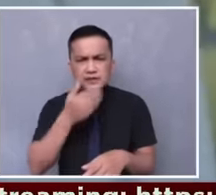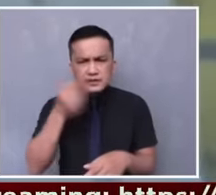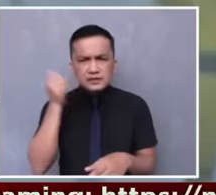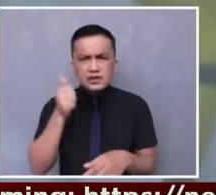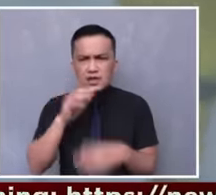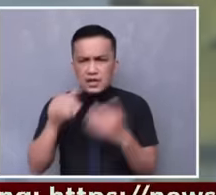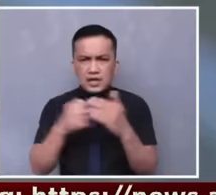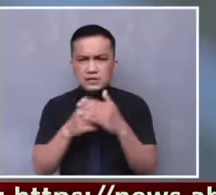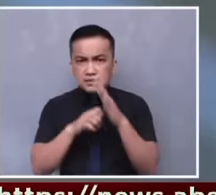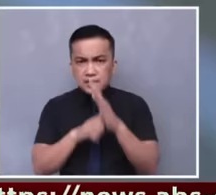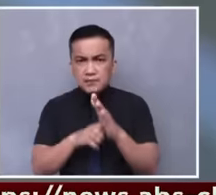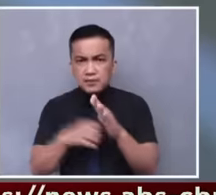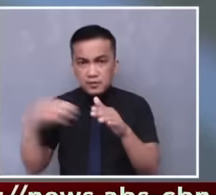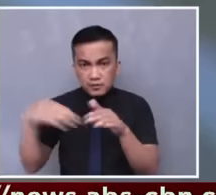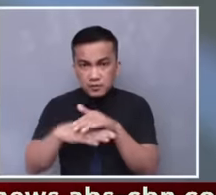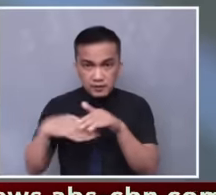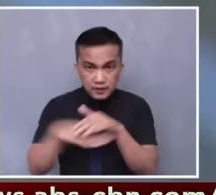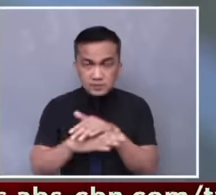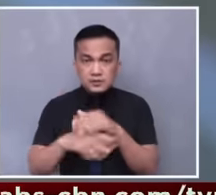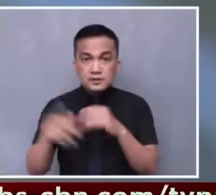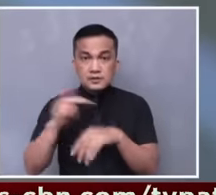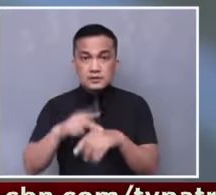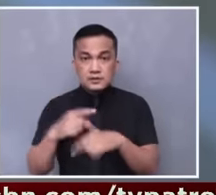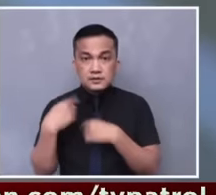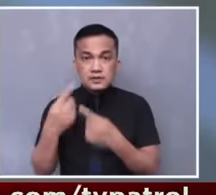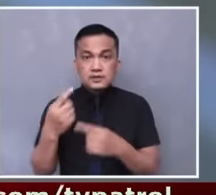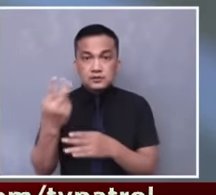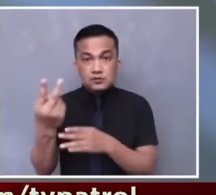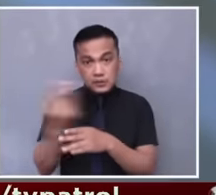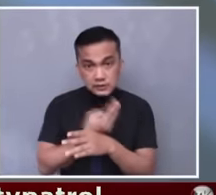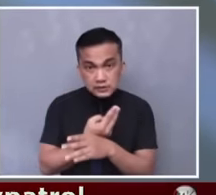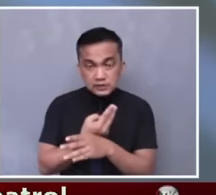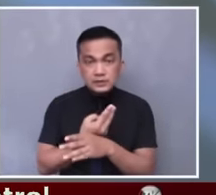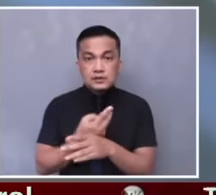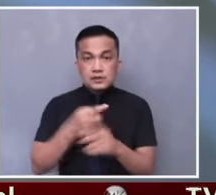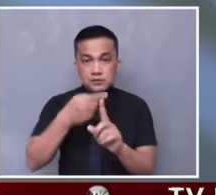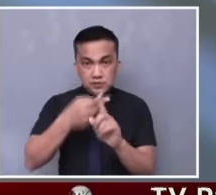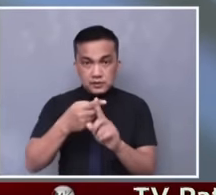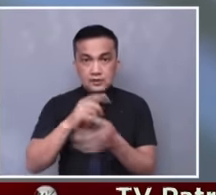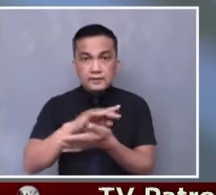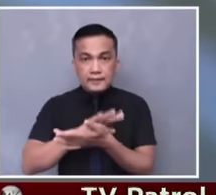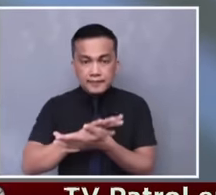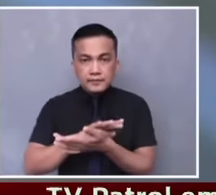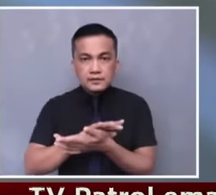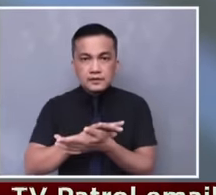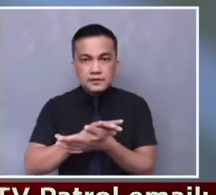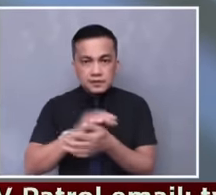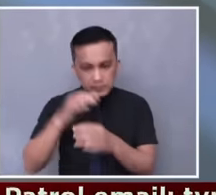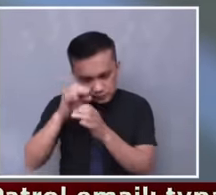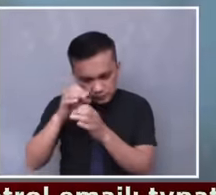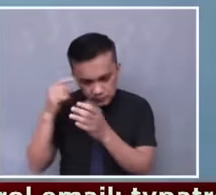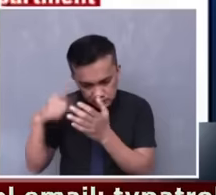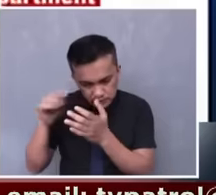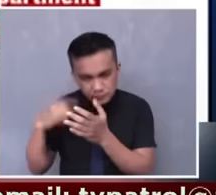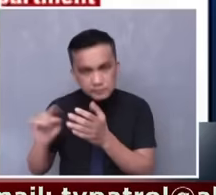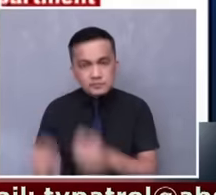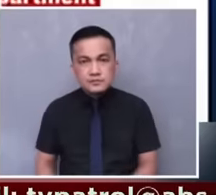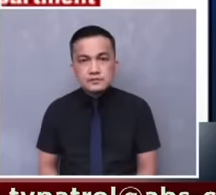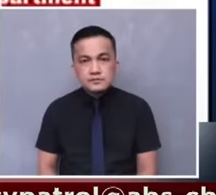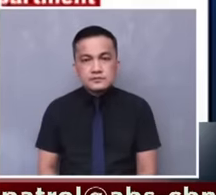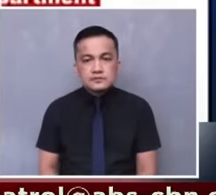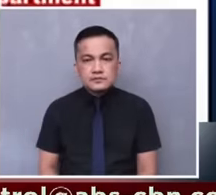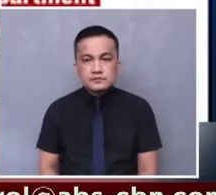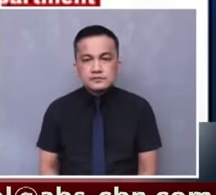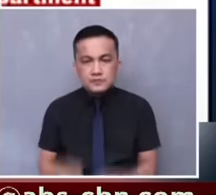na mga pumapasok sa bansa nitong nagdaang dalawang linggo na positibo sa COVID ay ma-sequence. I think the importance is